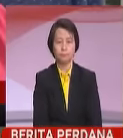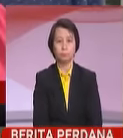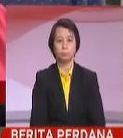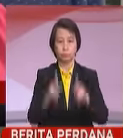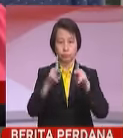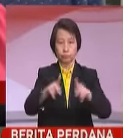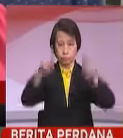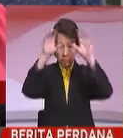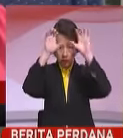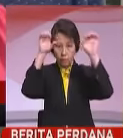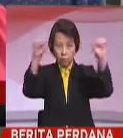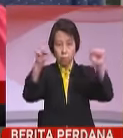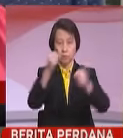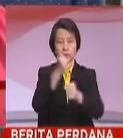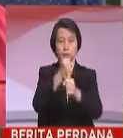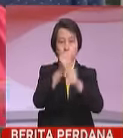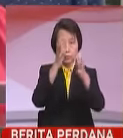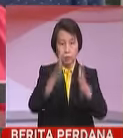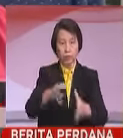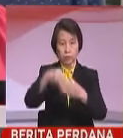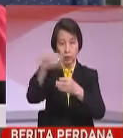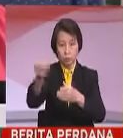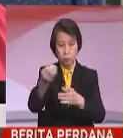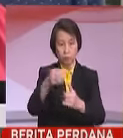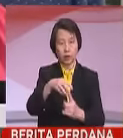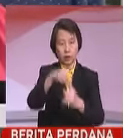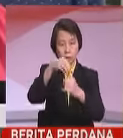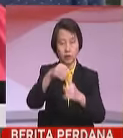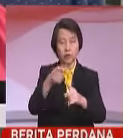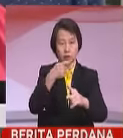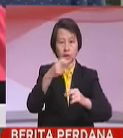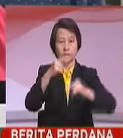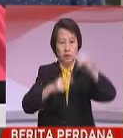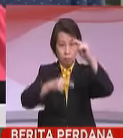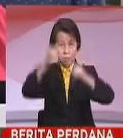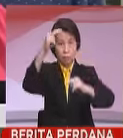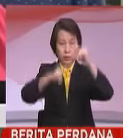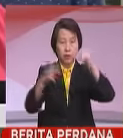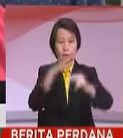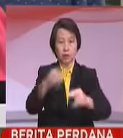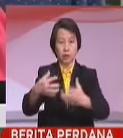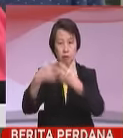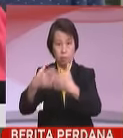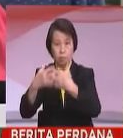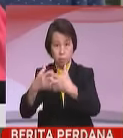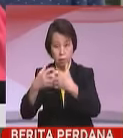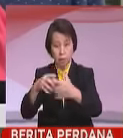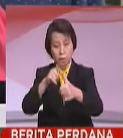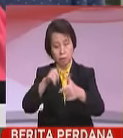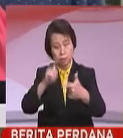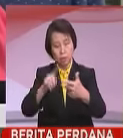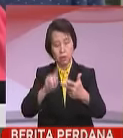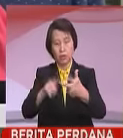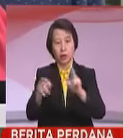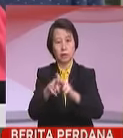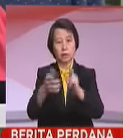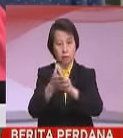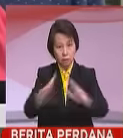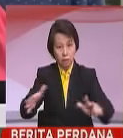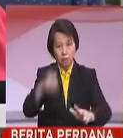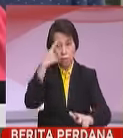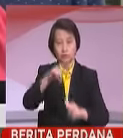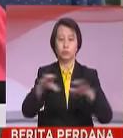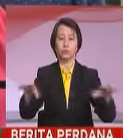pihak majikan pekerja asing terutamanya dari industri pembinaan, manufacturing, pembuatan dan keselamatan